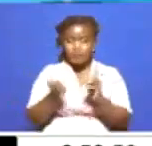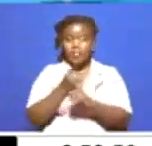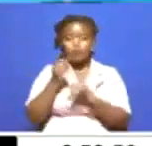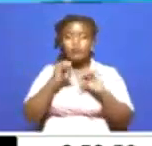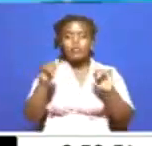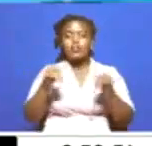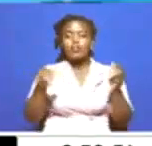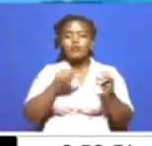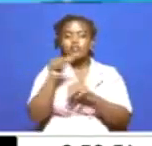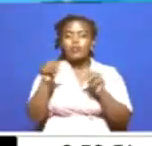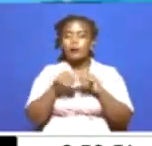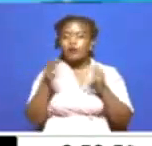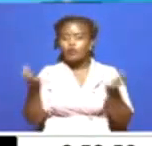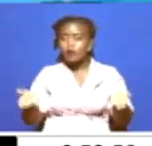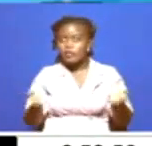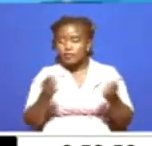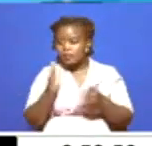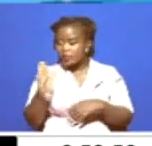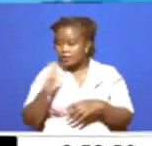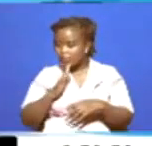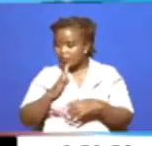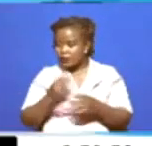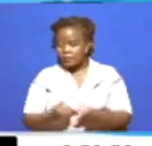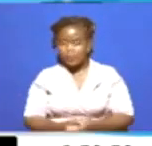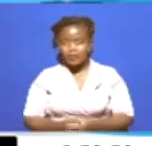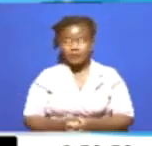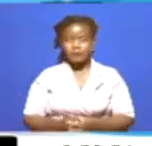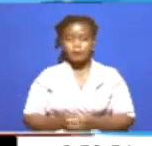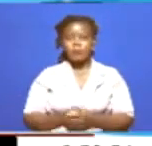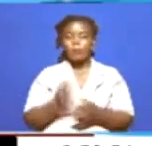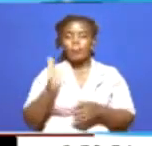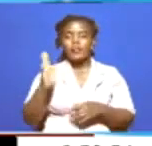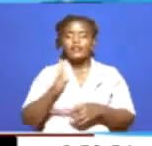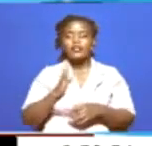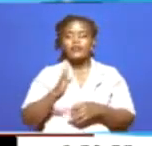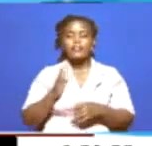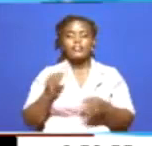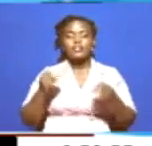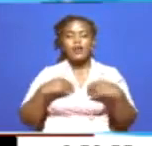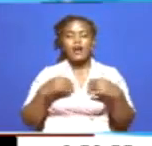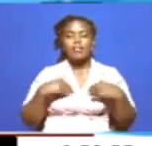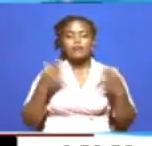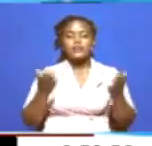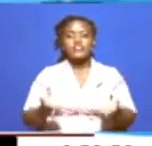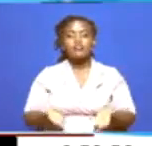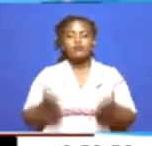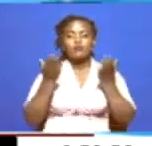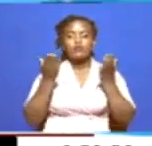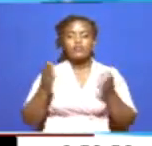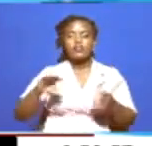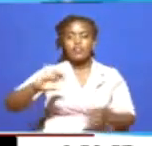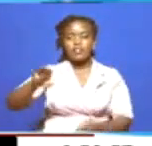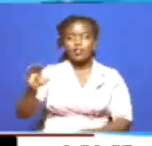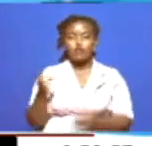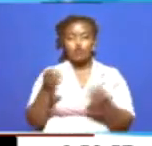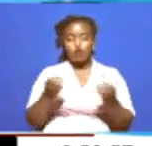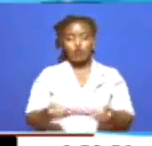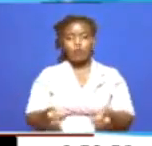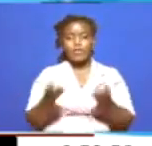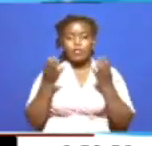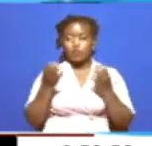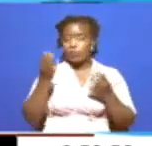na masuala ya usalama, ambapo usalama umeimarishwa katika kaunti ya Baringo baada